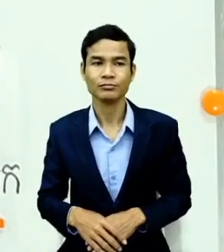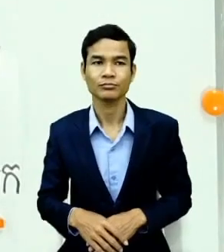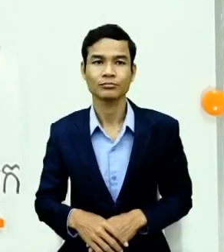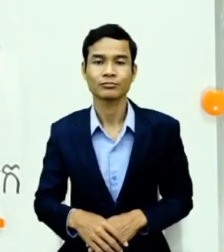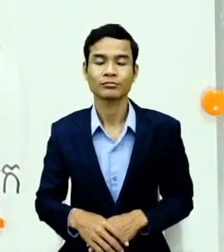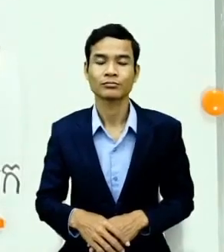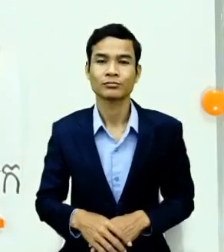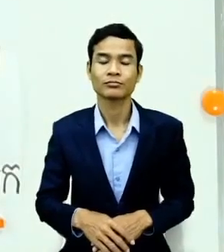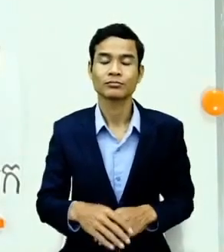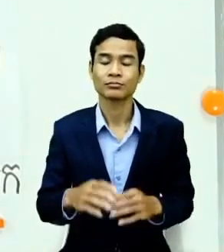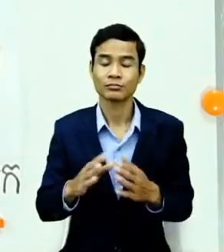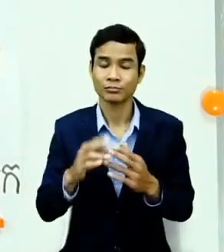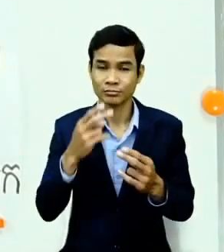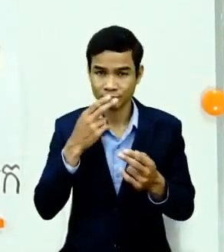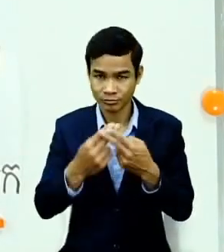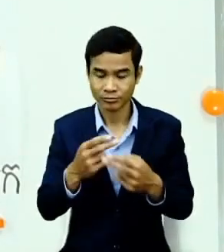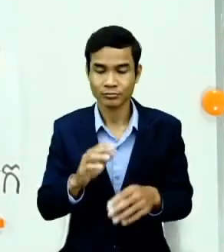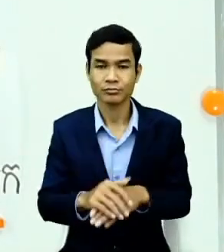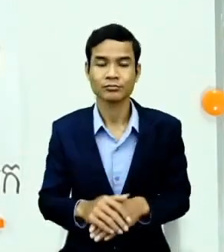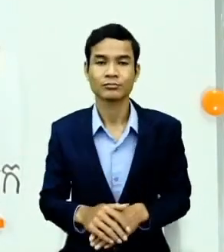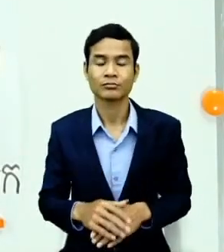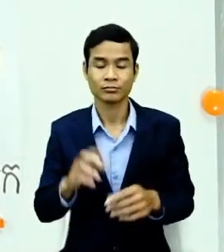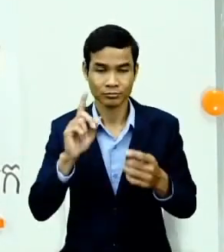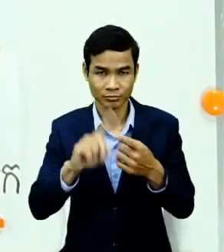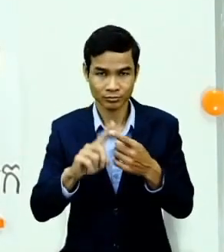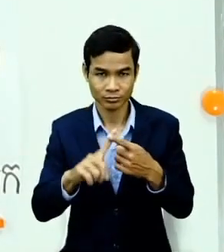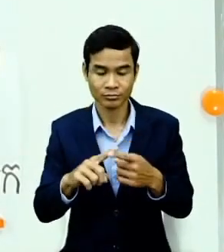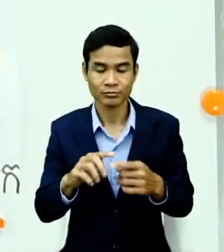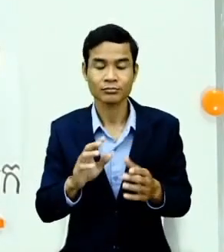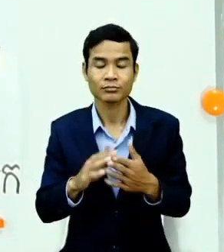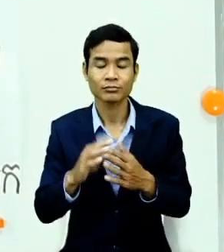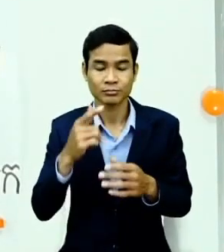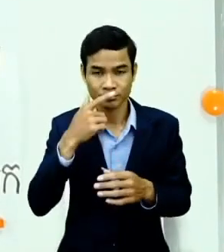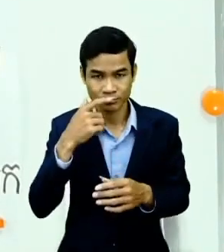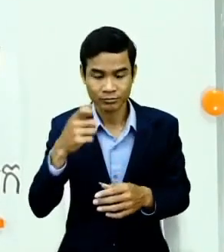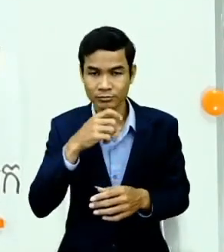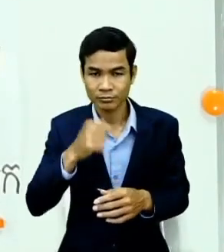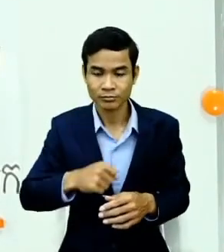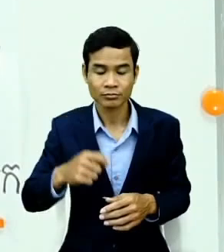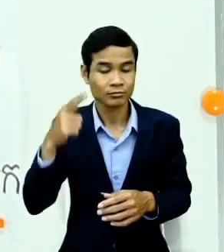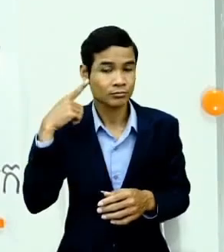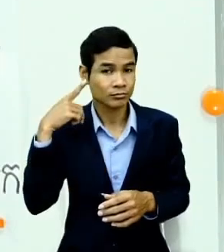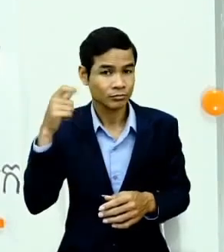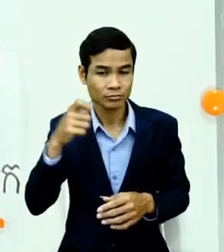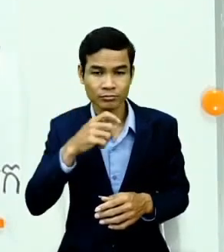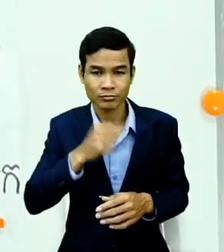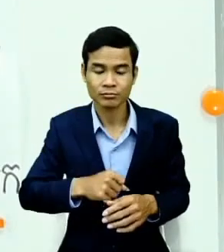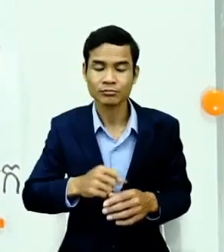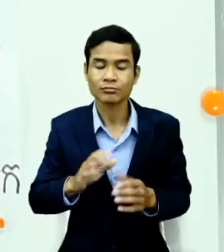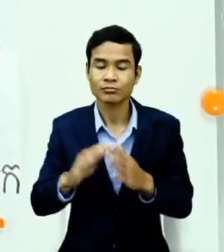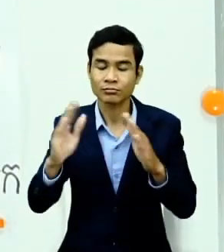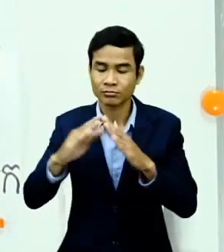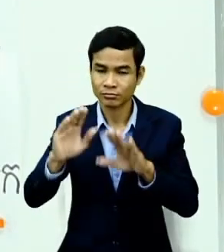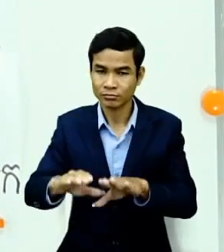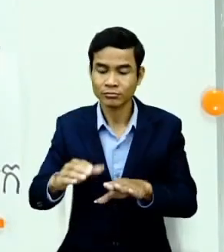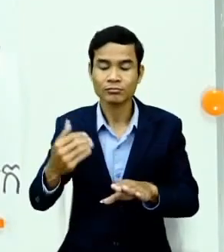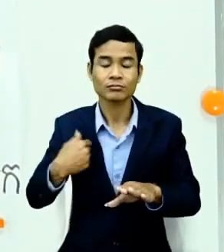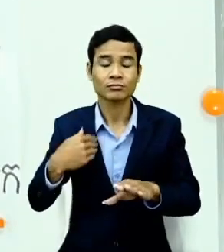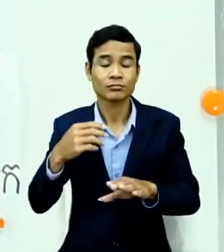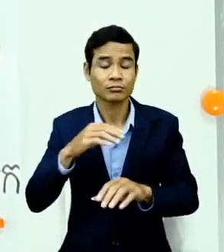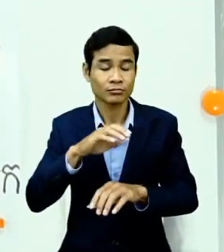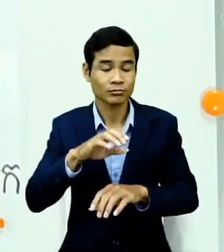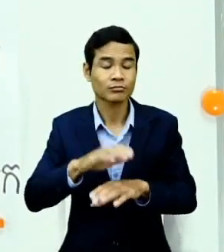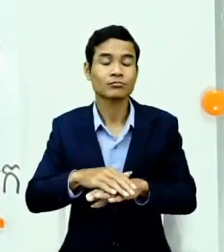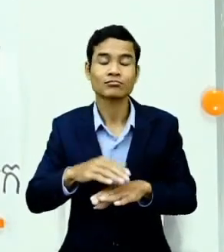chả ta chìm lái mùi chỉ đón chỉ ta nơi tè miền phía đặc cách